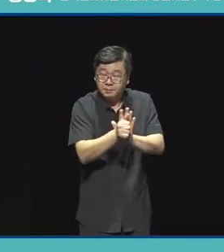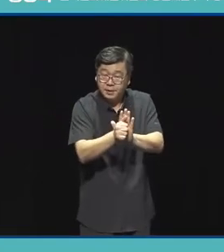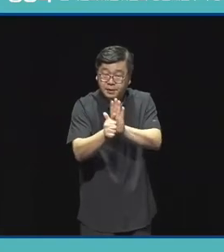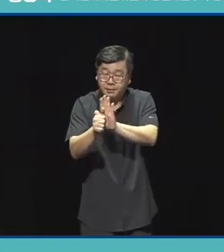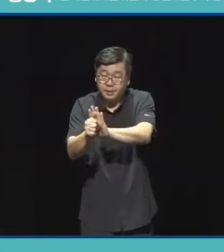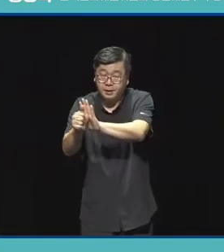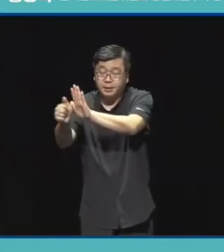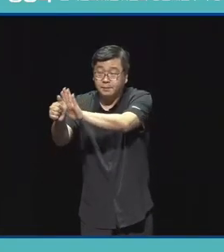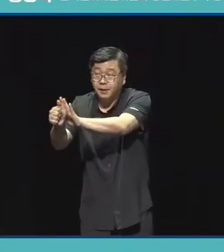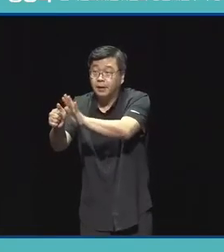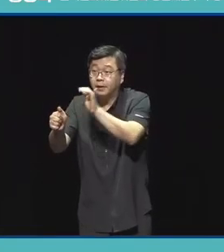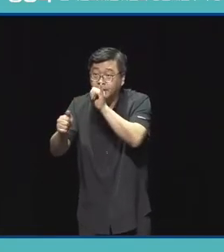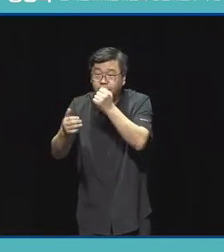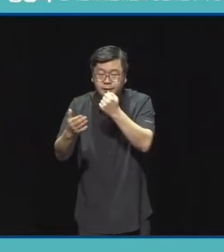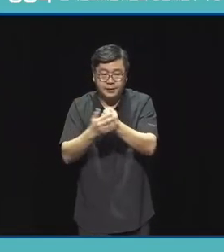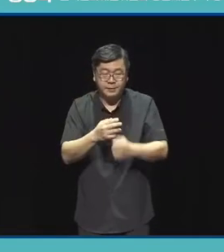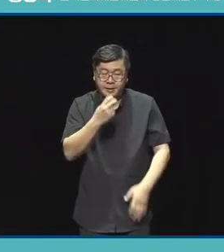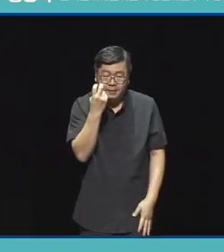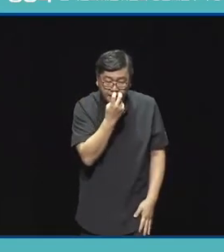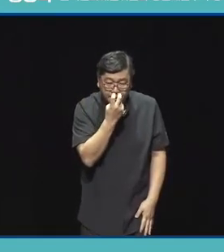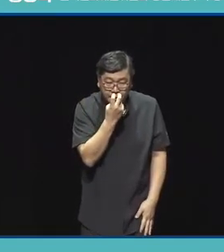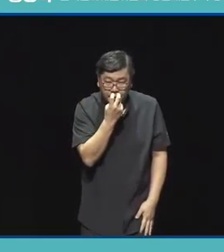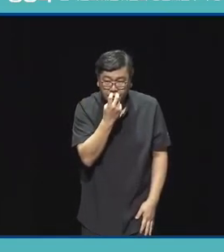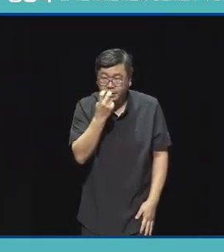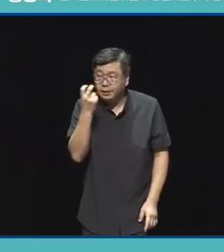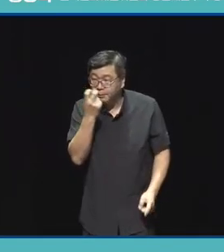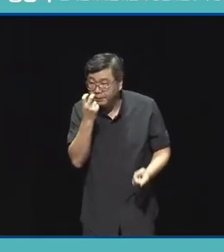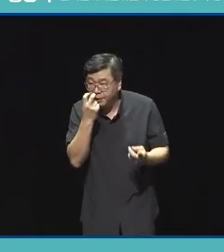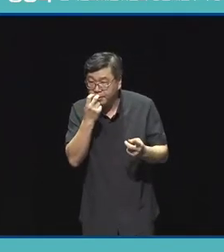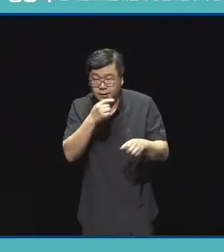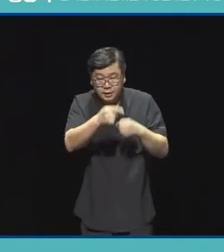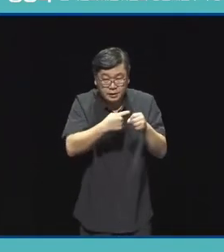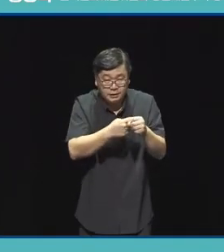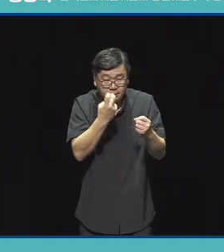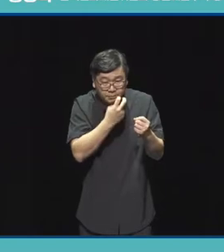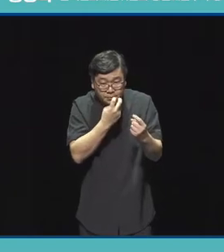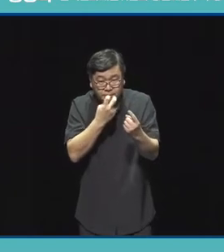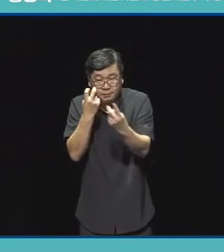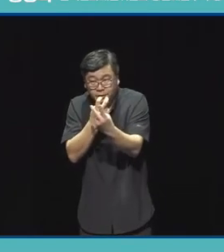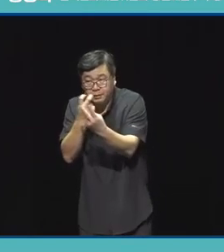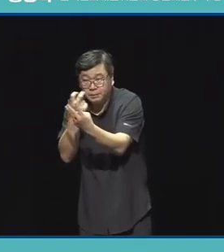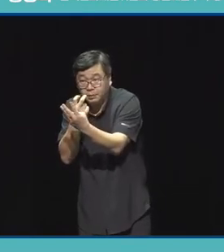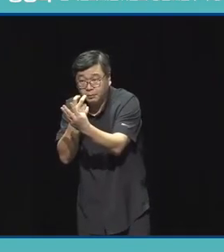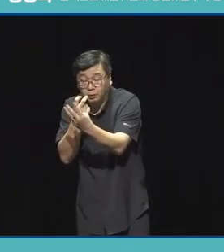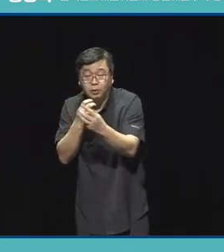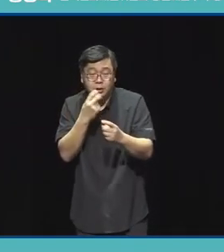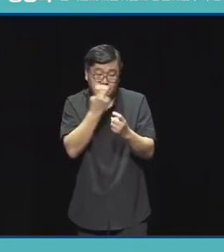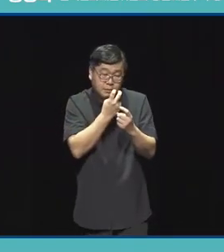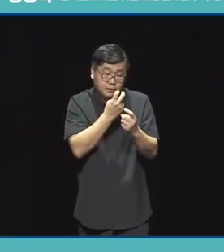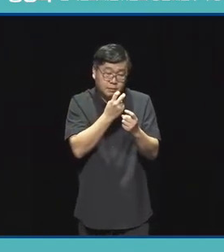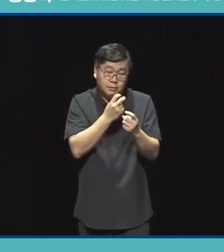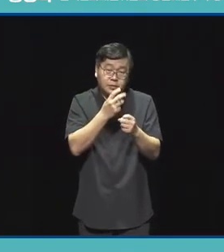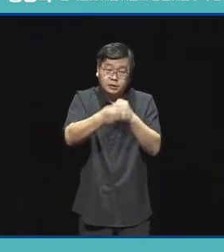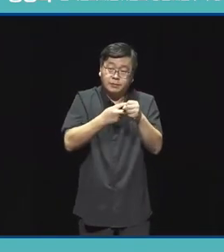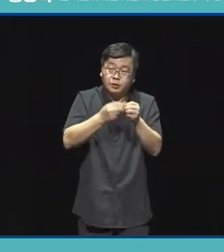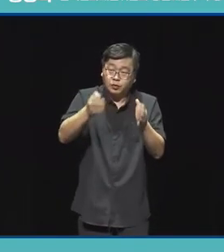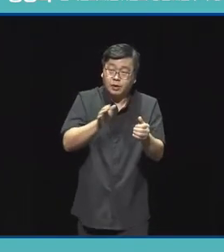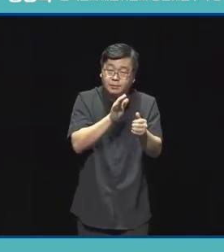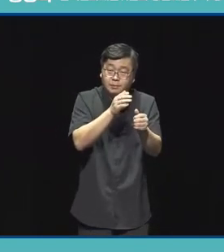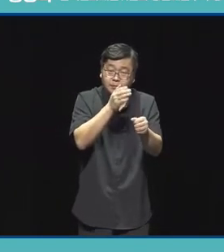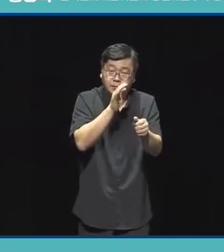당연히 지원 심의를 통해서 선정된 사업들은 3년 계속 지원을 받으실 겁니다 다만 본사업들이